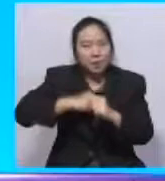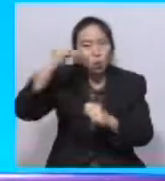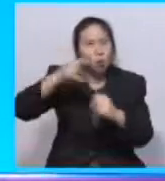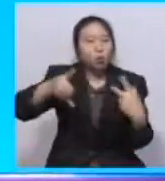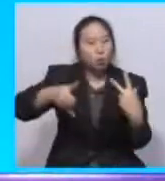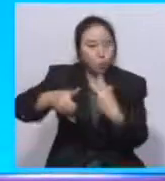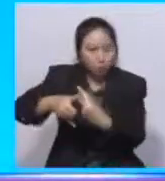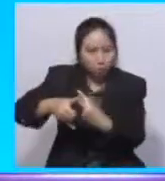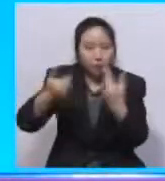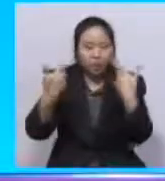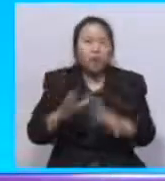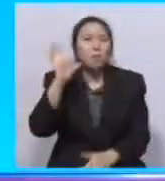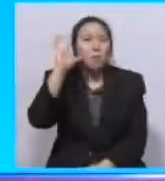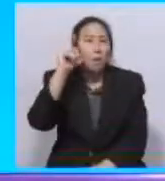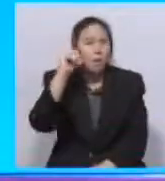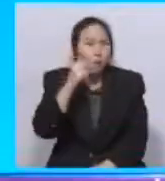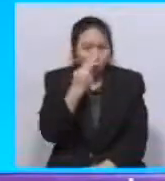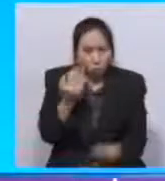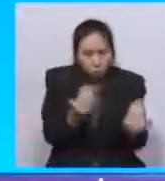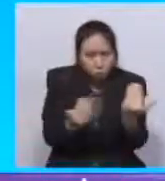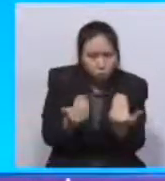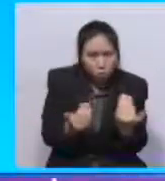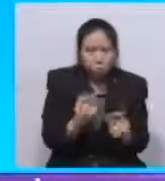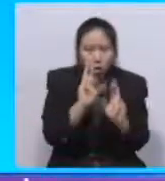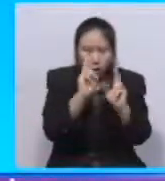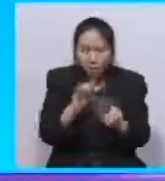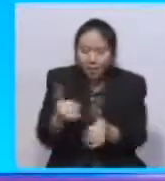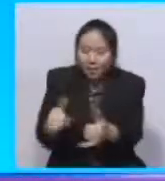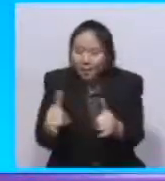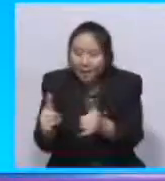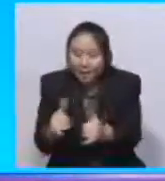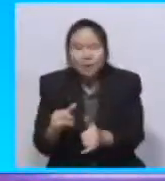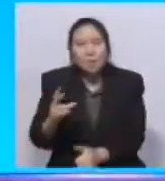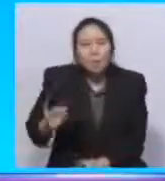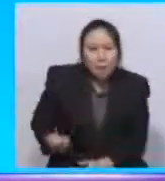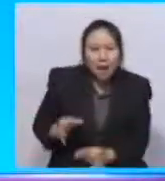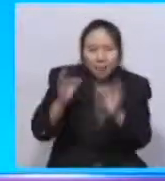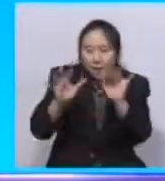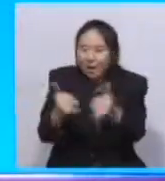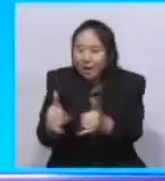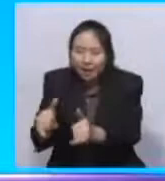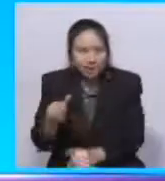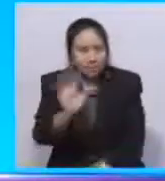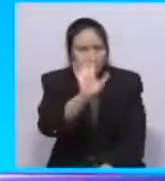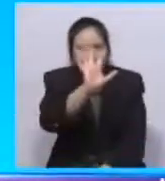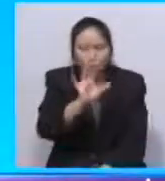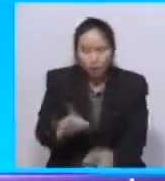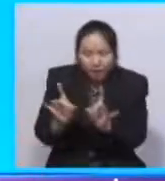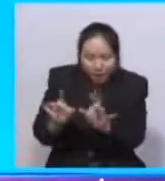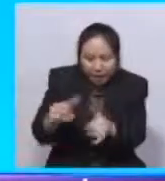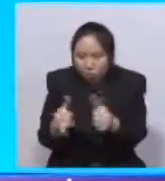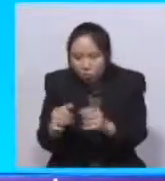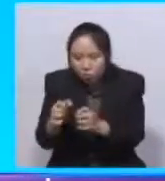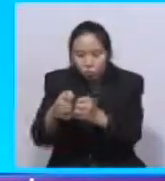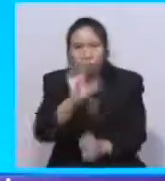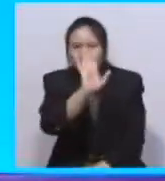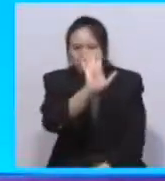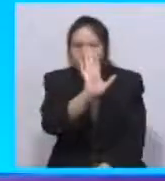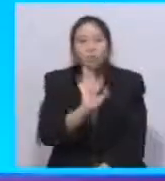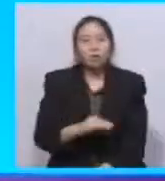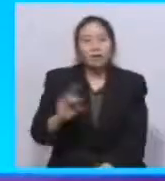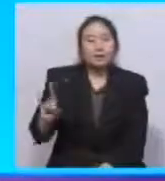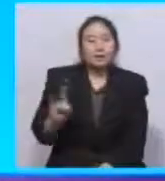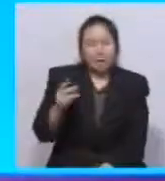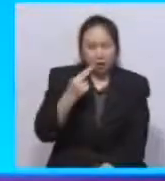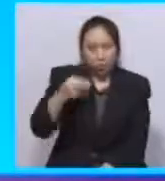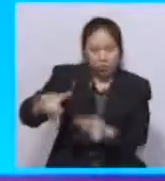นี้ค่ะผู้ปกครองควรระมัดระวังเด็กในการที่จะเล่นกับสัตว์เลี้ยงไม่ควรเล่นใกล้ชิดเกินไปไม่แย่หรือว่ารบกวนสุนัขหลีกเลี่ยงการเข้า